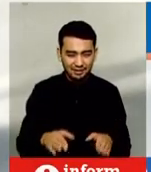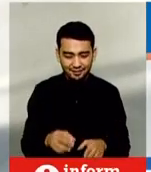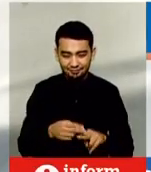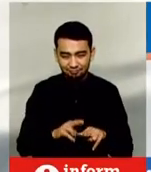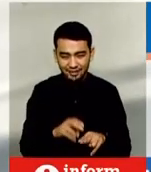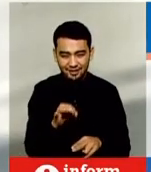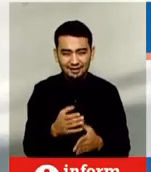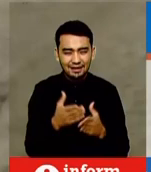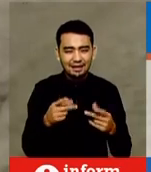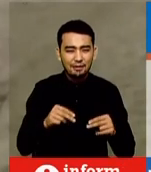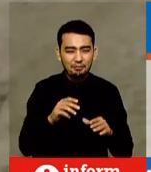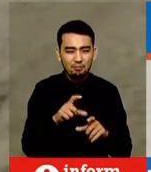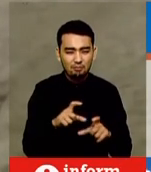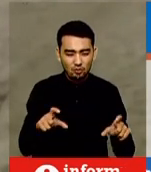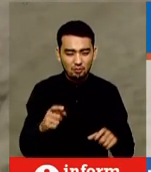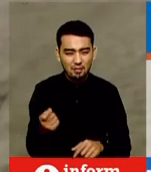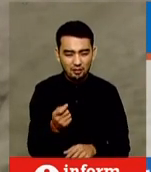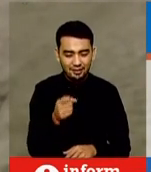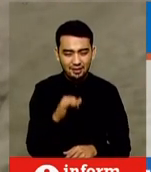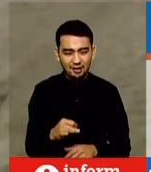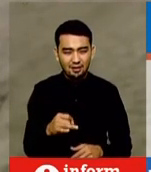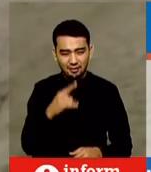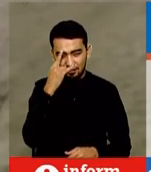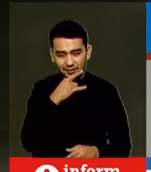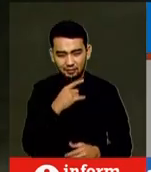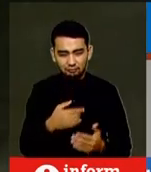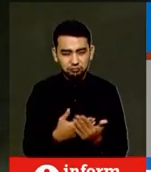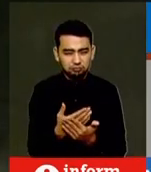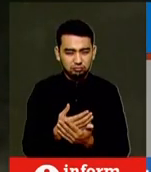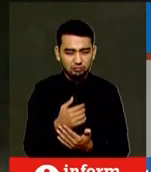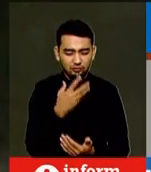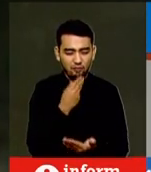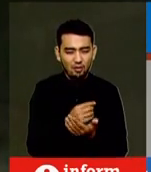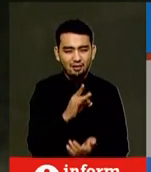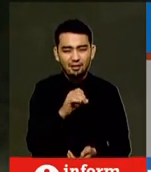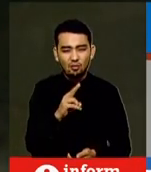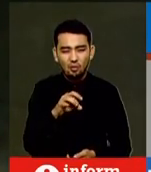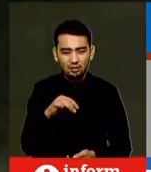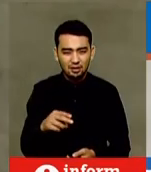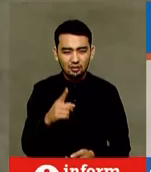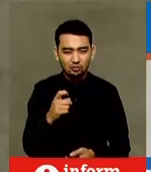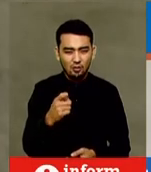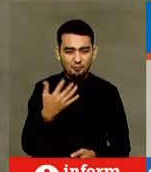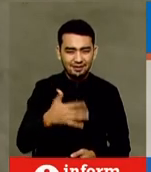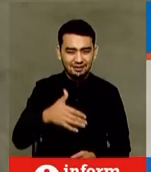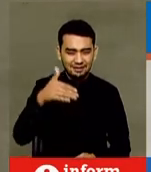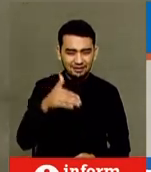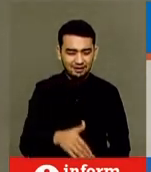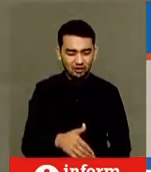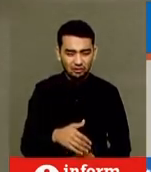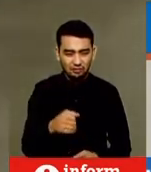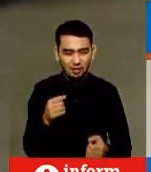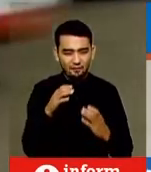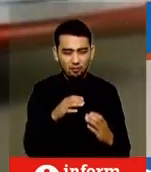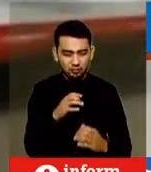пассажиропоток небольшой. В этом году Казахстан обновил свой рекорд. Автобусный парк достиг 105 500 автобусов. При этом в прошлом